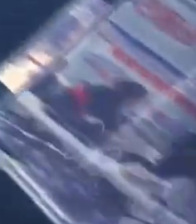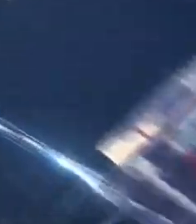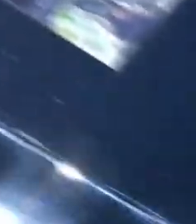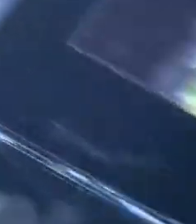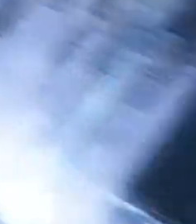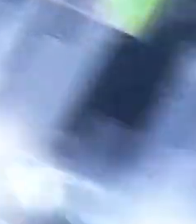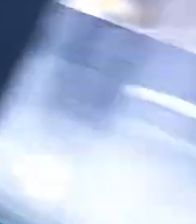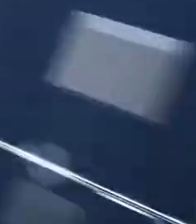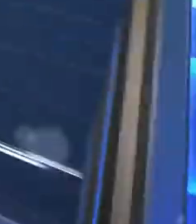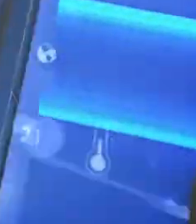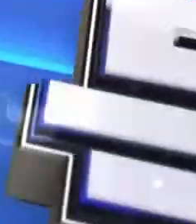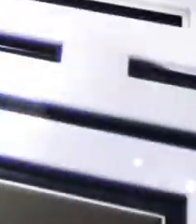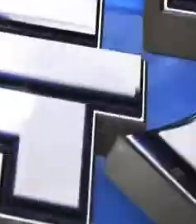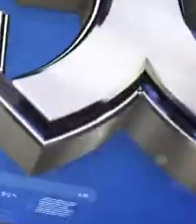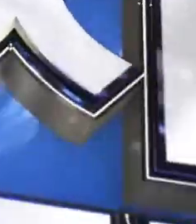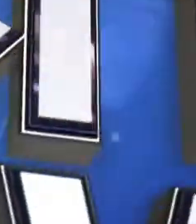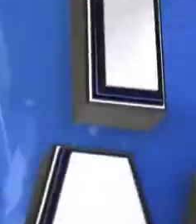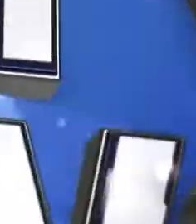으